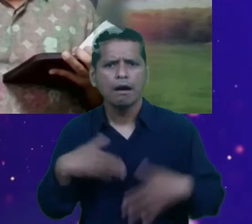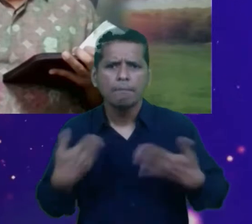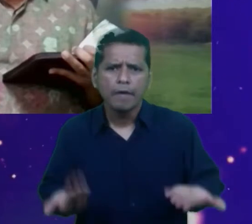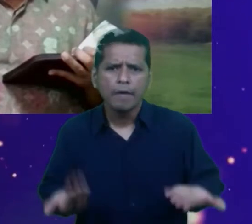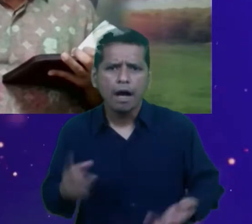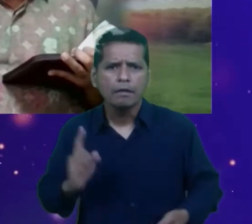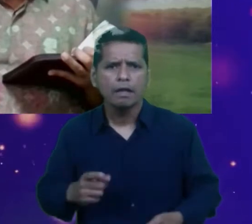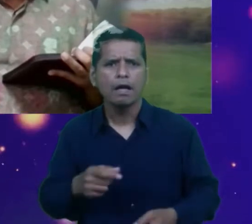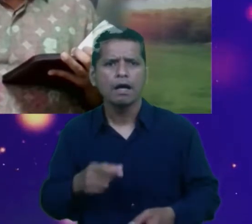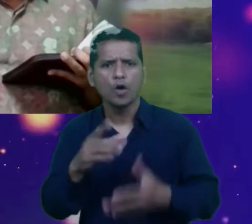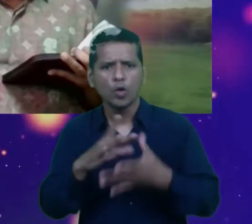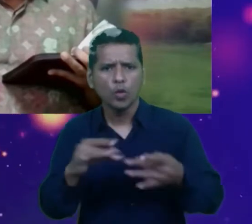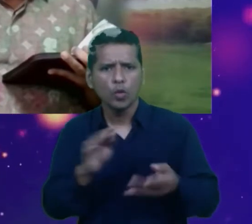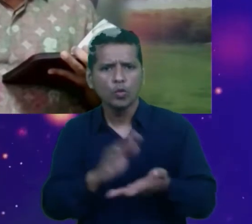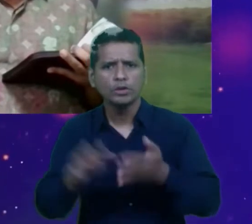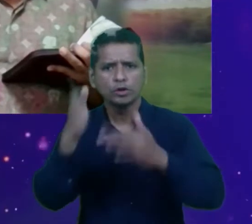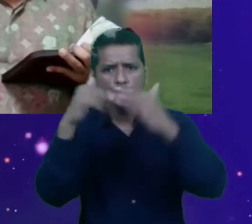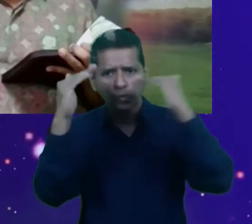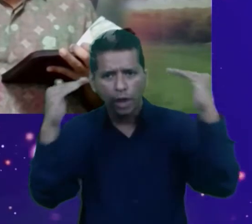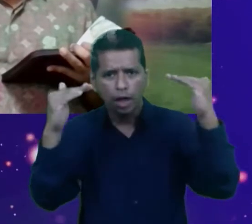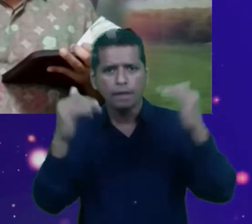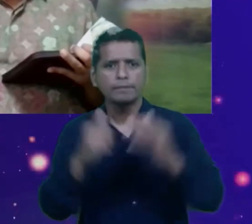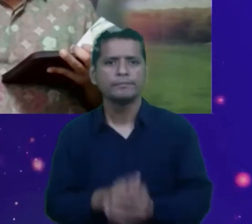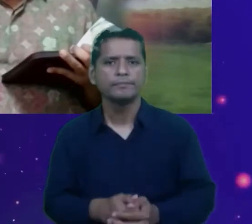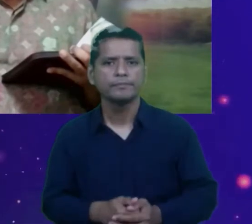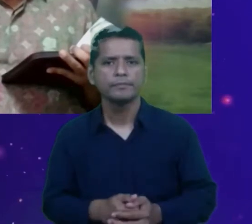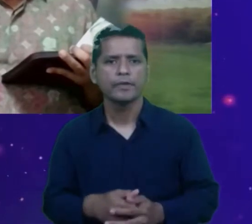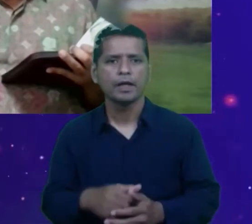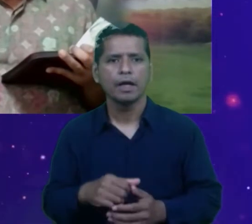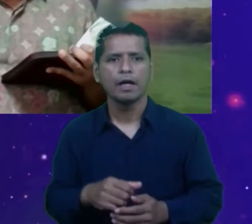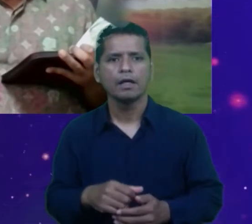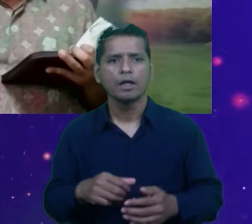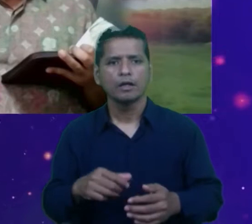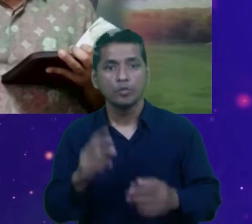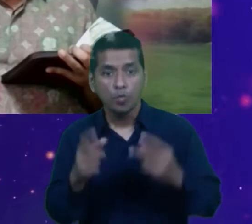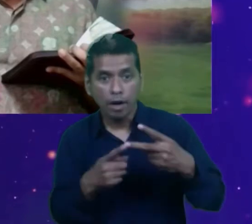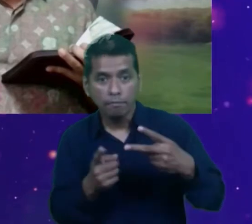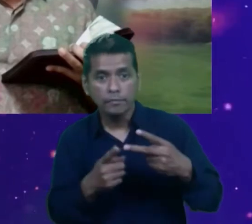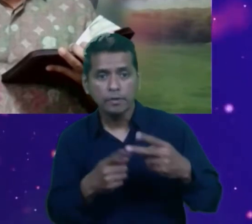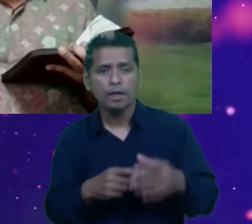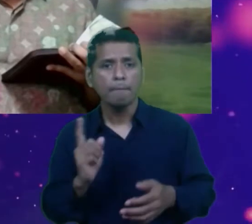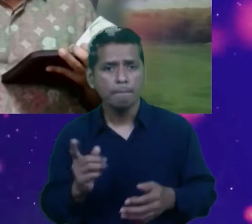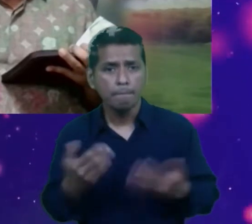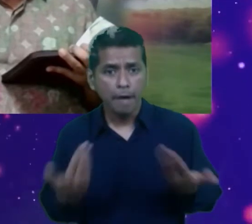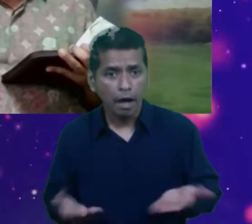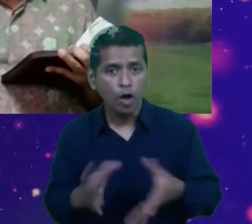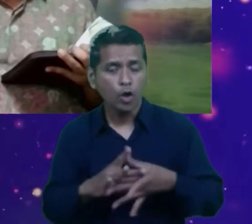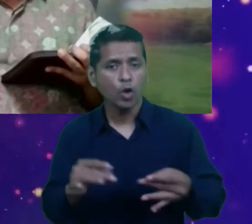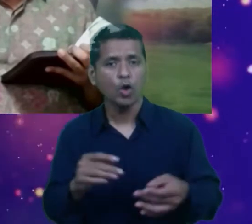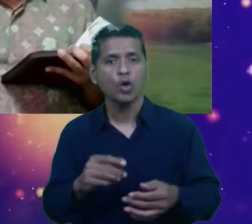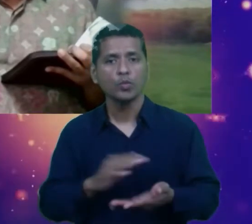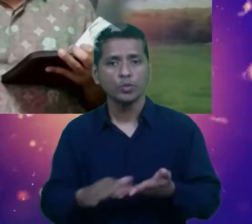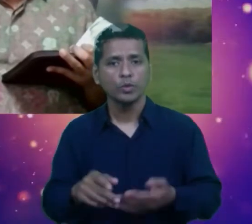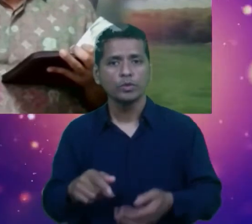kuasa? Yang berikut, apakah Roh Kudus adalah Allah? Apakah Roh Kudus adalah